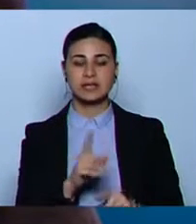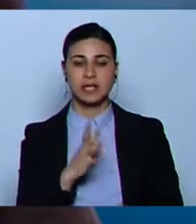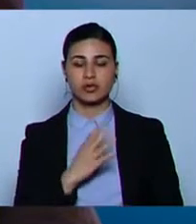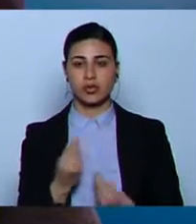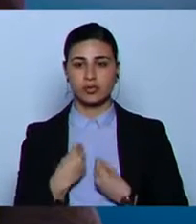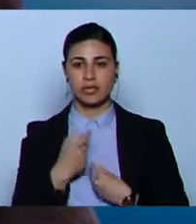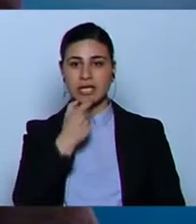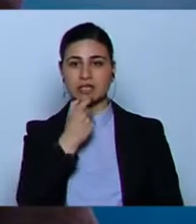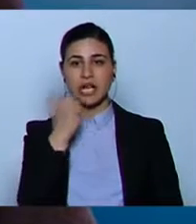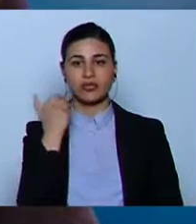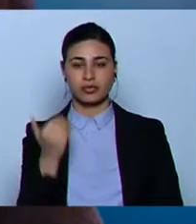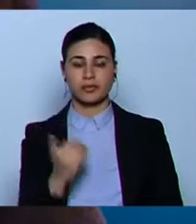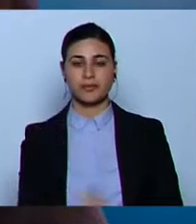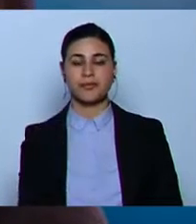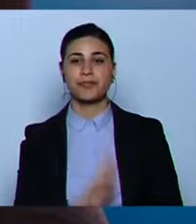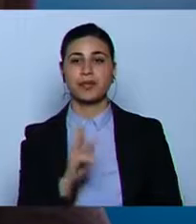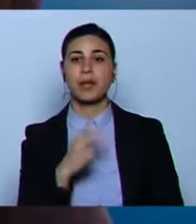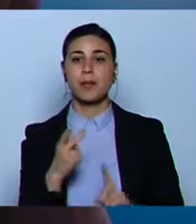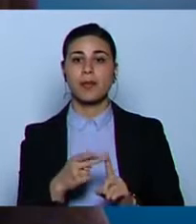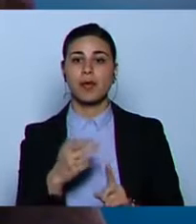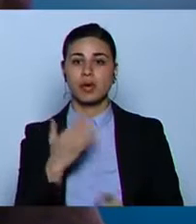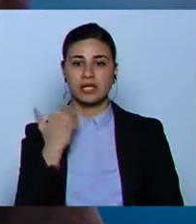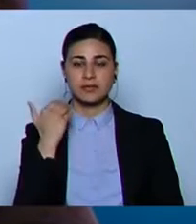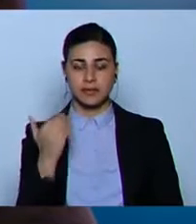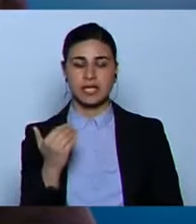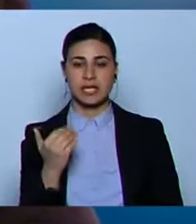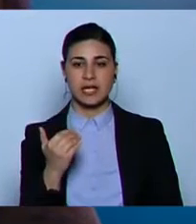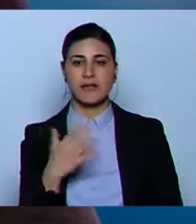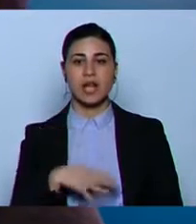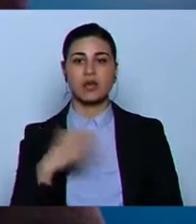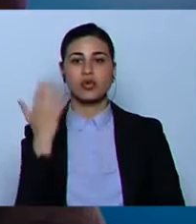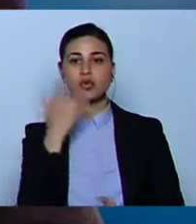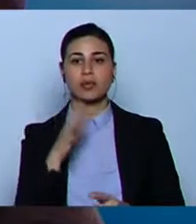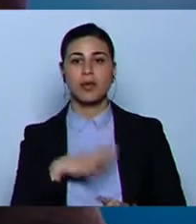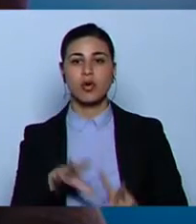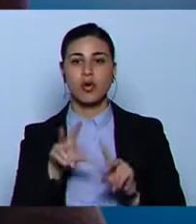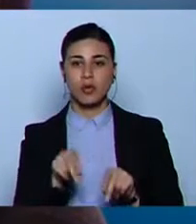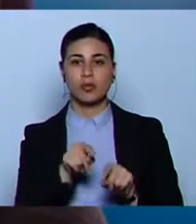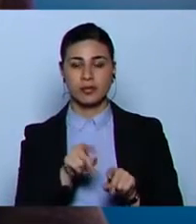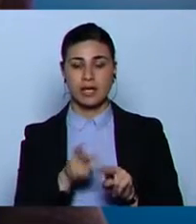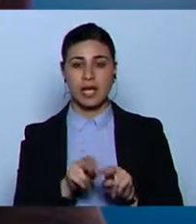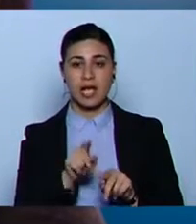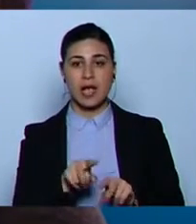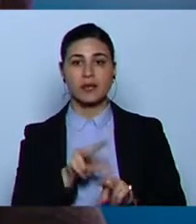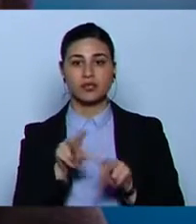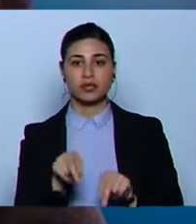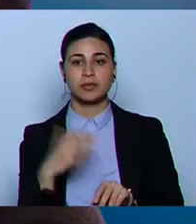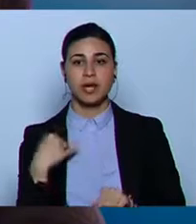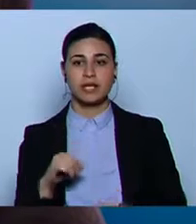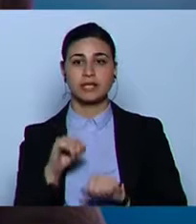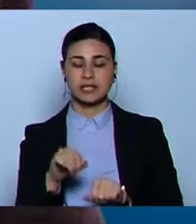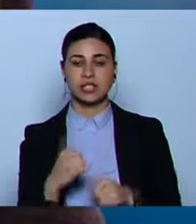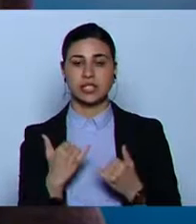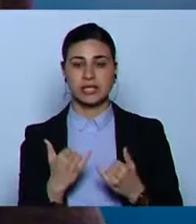ჩვენ მემკვიდრეობით ნაციონალური მოძრაობიდან. და მეორე მხრივ, ქართული ოცნების საარჩევნო შეპირება, რომელზეც მე ვისაუბრე, აი ამ შეპირების